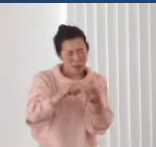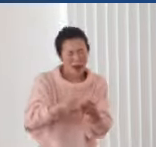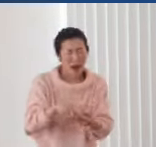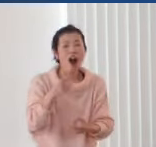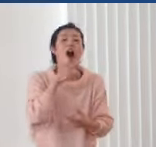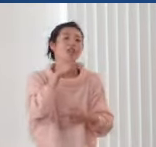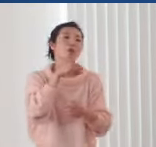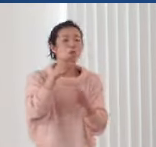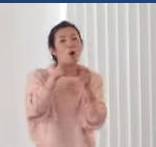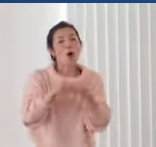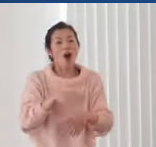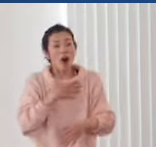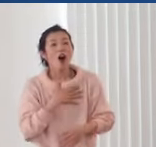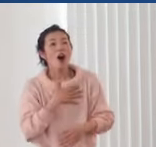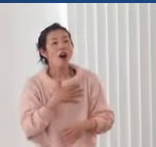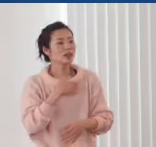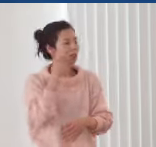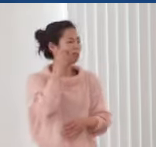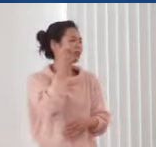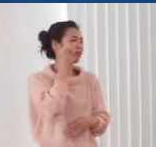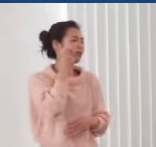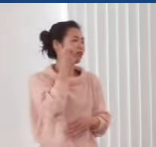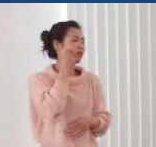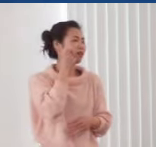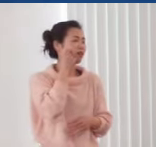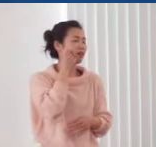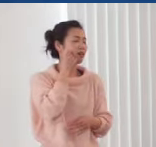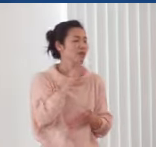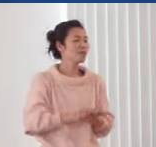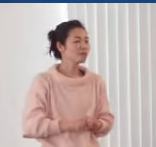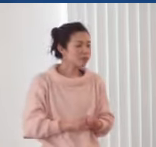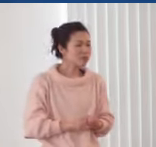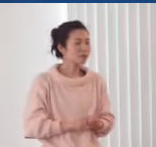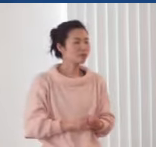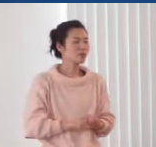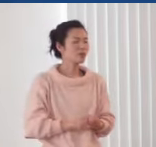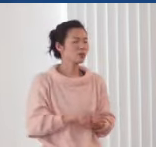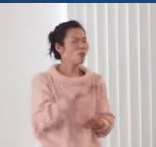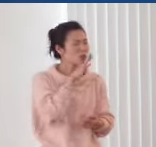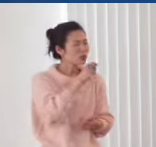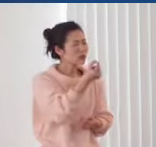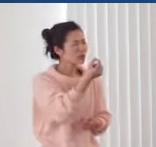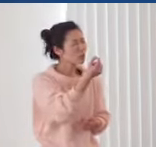らこの世を終わるんだと思うんです。